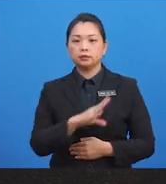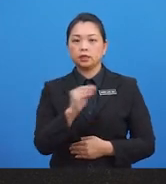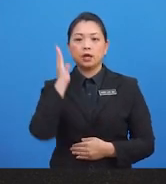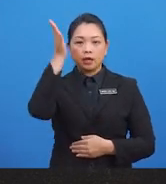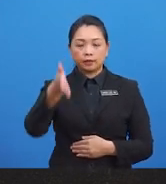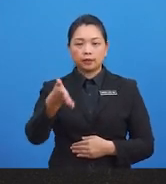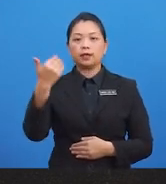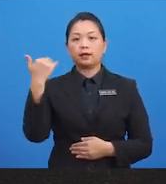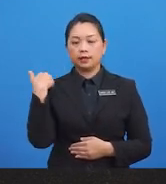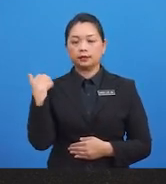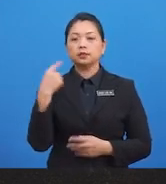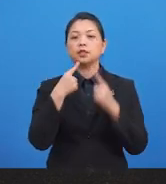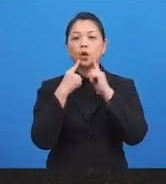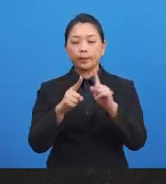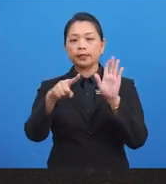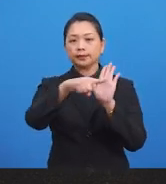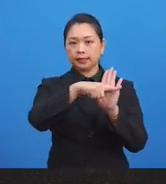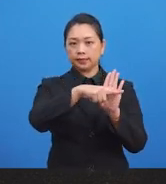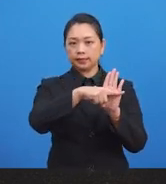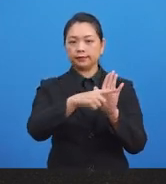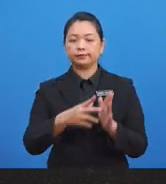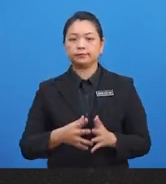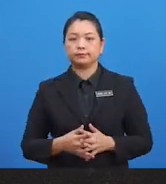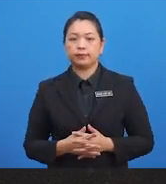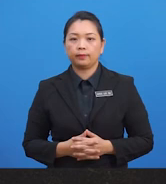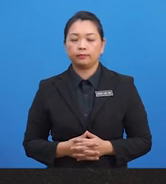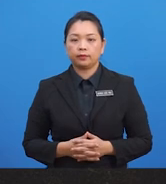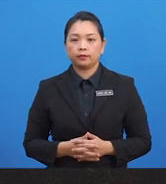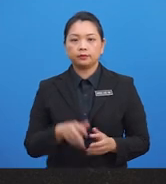dan akan menghasilkan jawapan bernilai negatif.